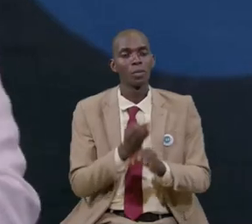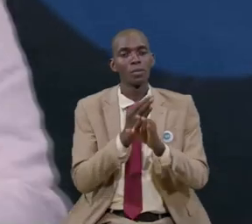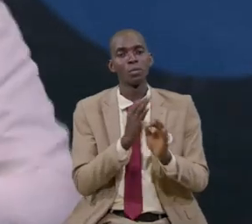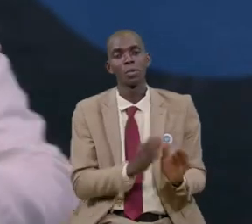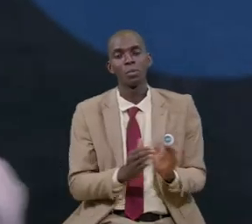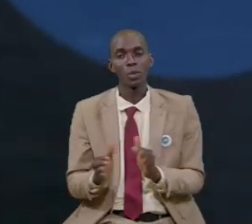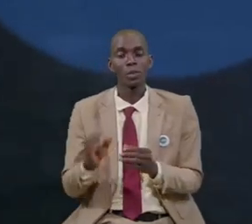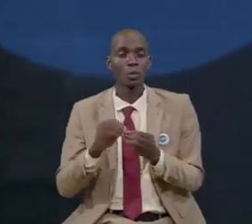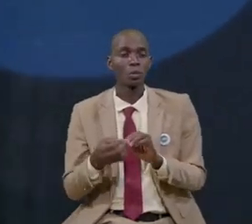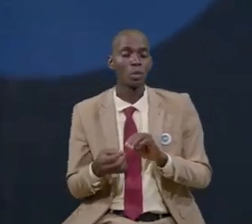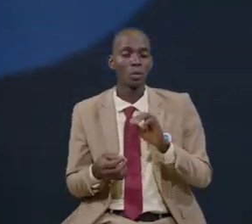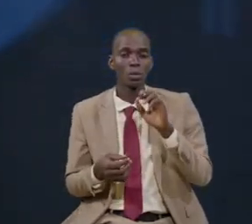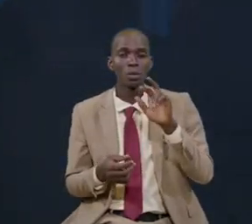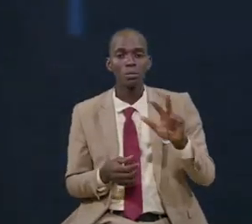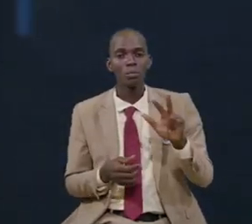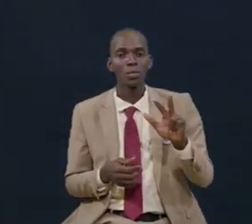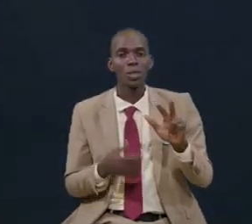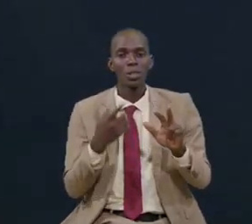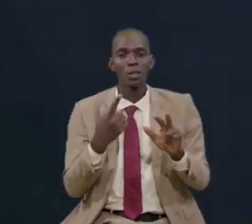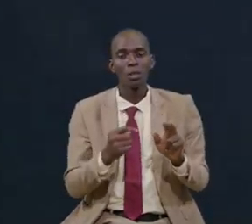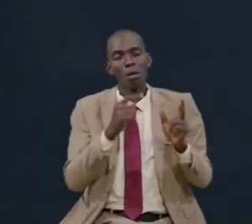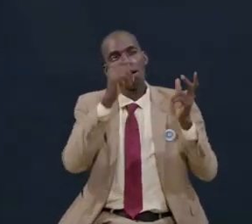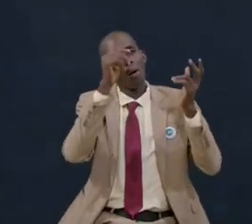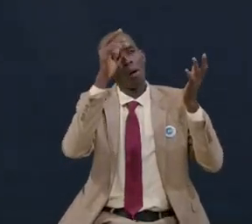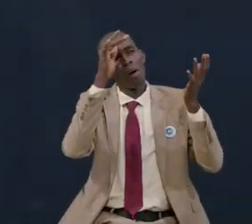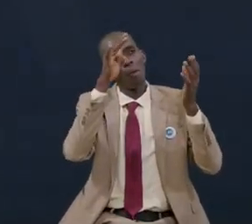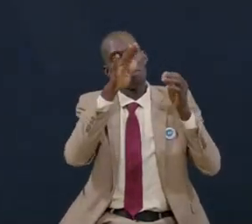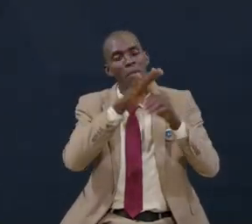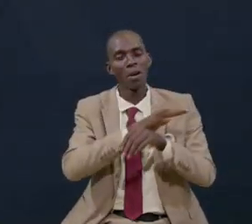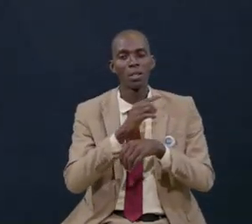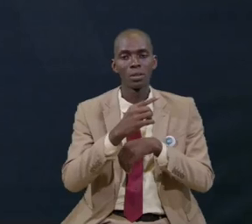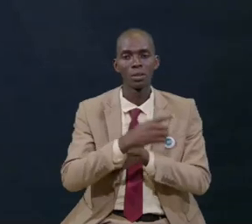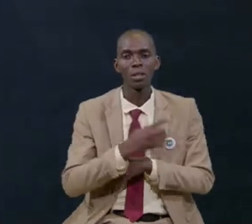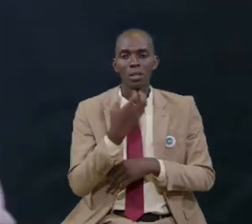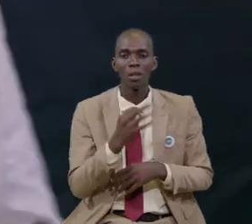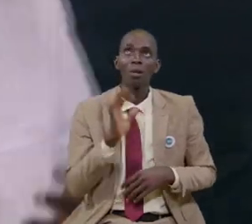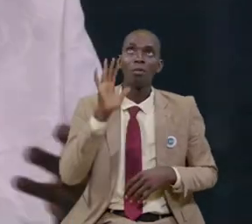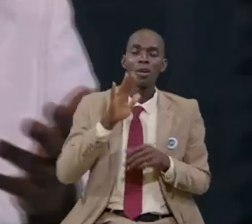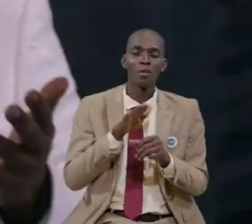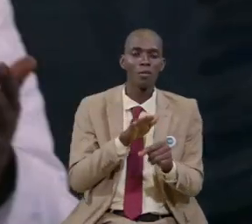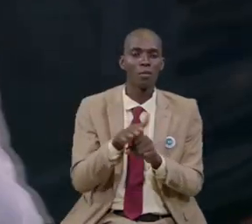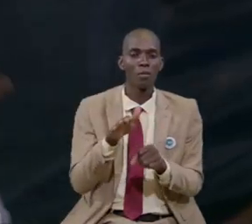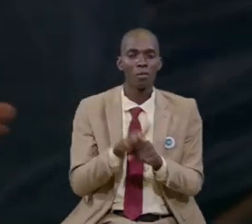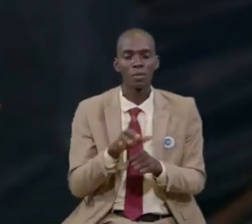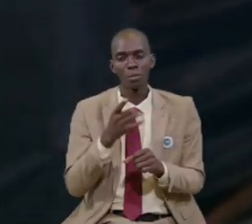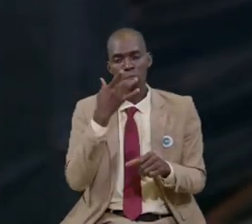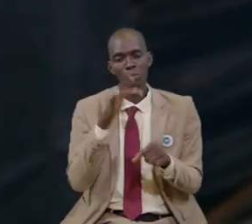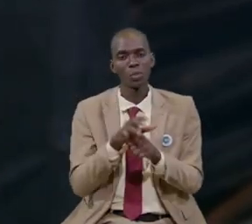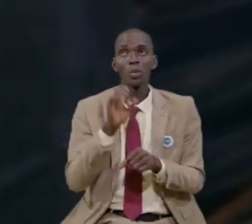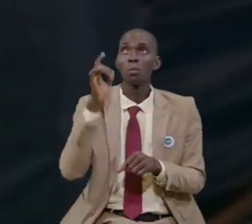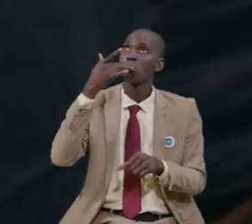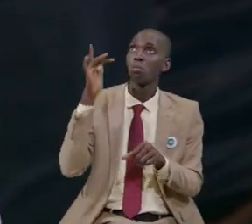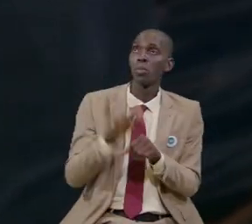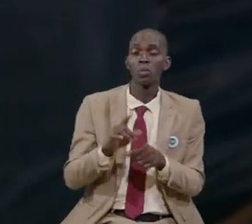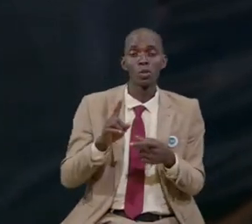jour d'espoir de ses promesses accomplies. Il a promis de guérir. Alors, c'est